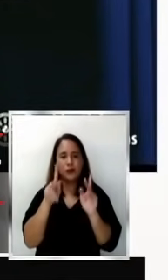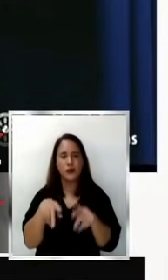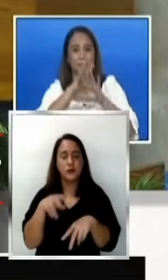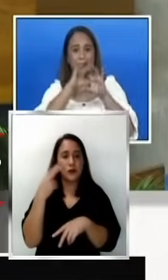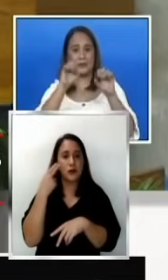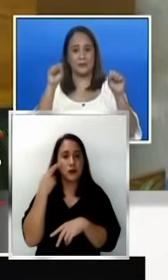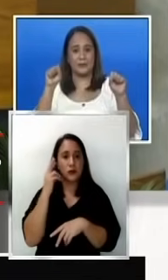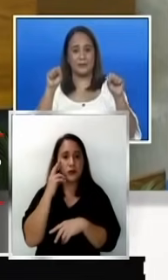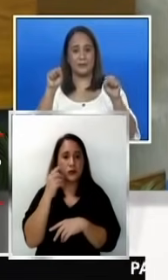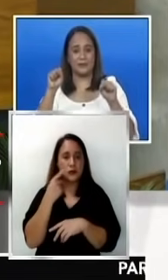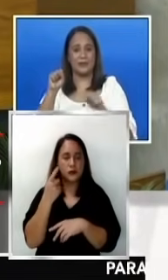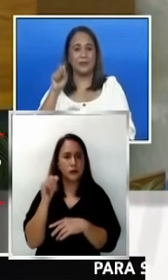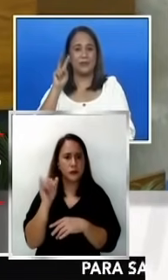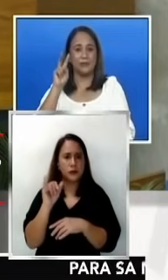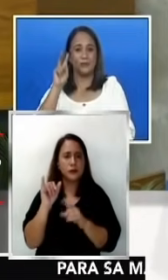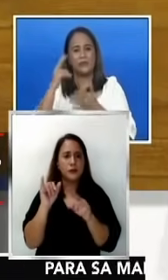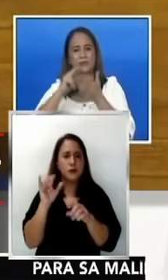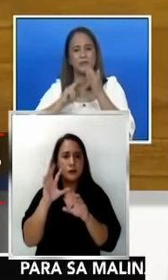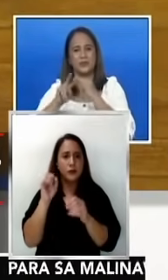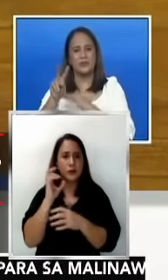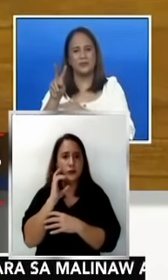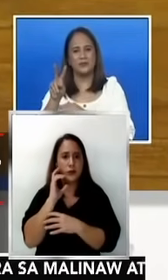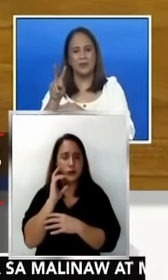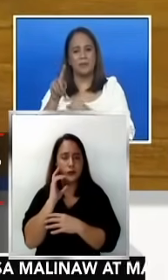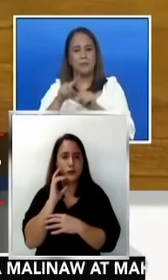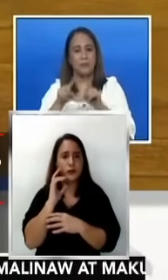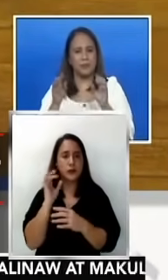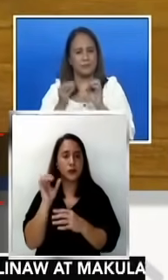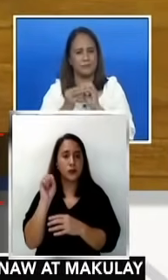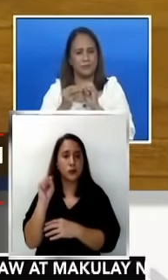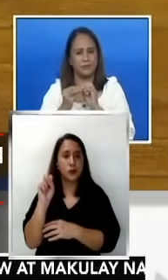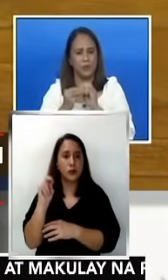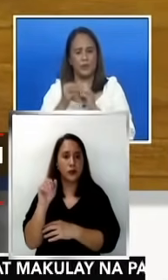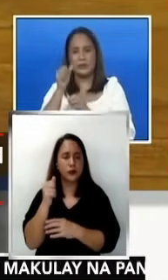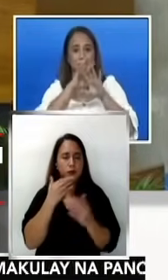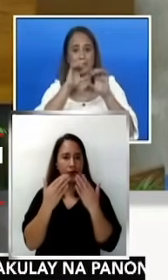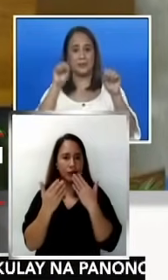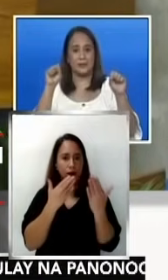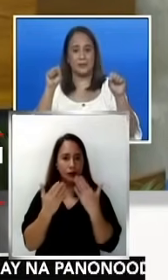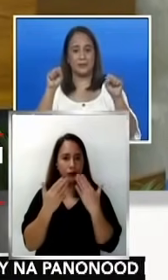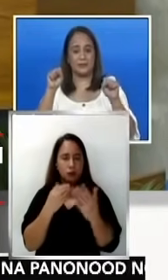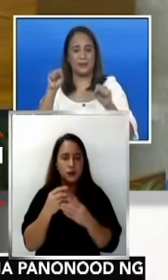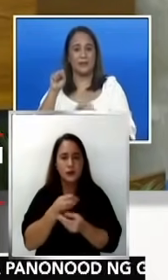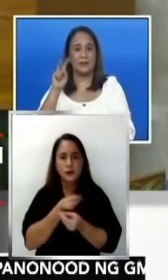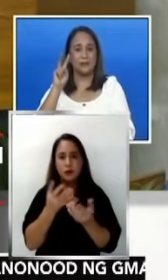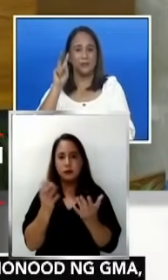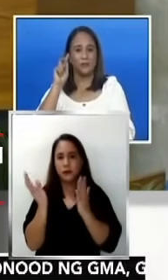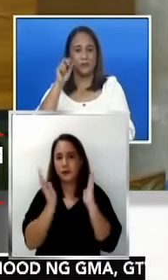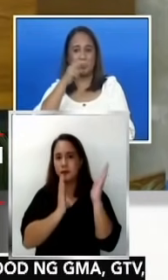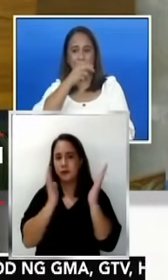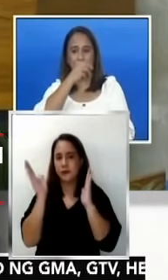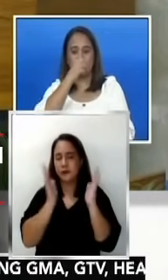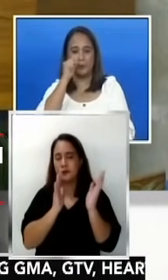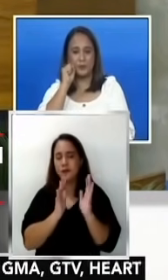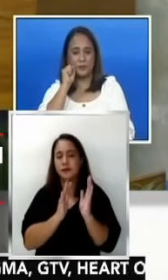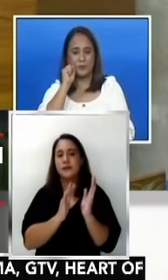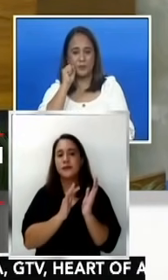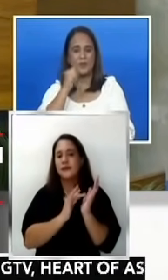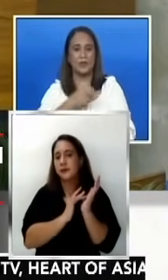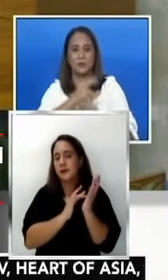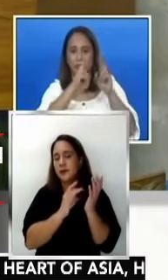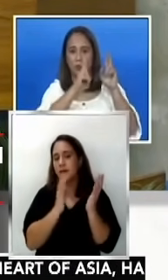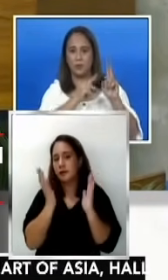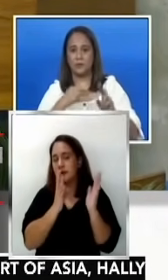si Pangulong Duterte raw noong kanyang sona ay nagpasalamat sa mga nagbigay ng serbisyong medikal, nagpanatili sa supply